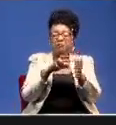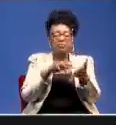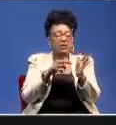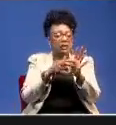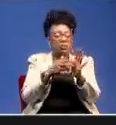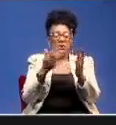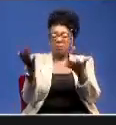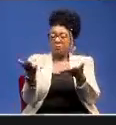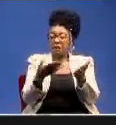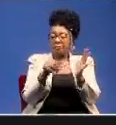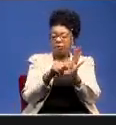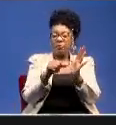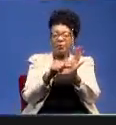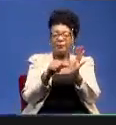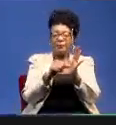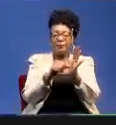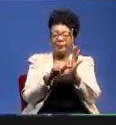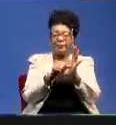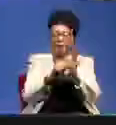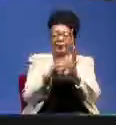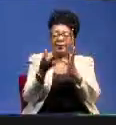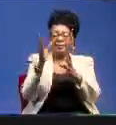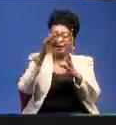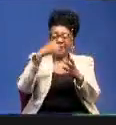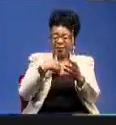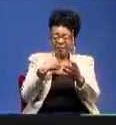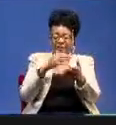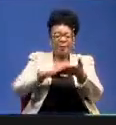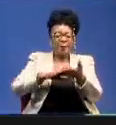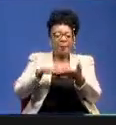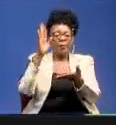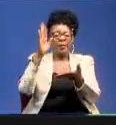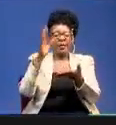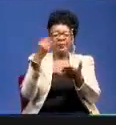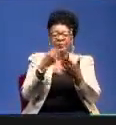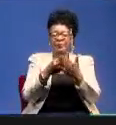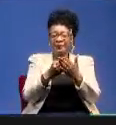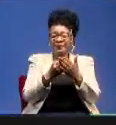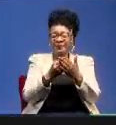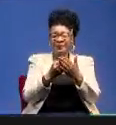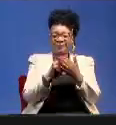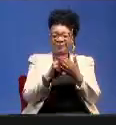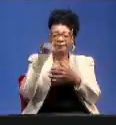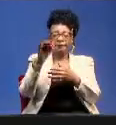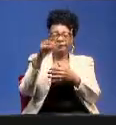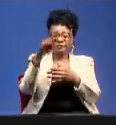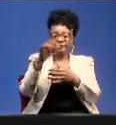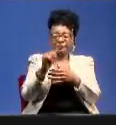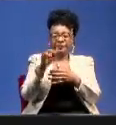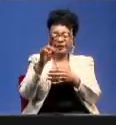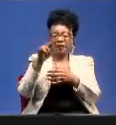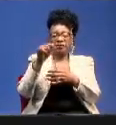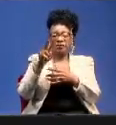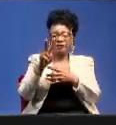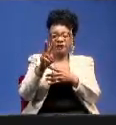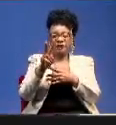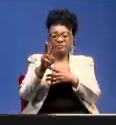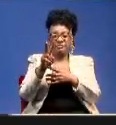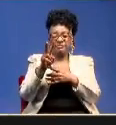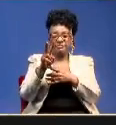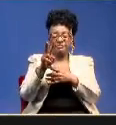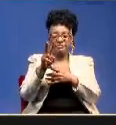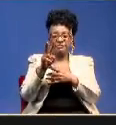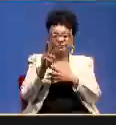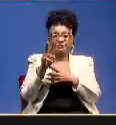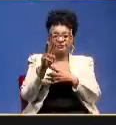kitaleta sintofahamu na kuingiza gharama zisizo za lazima. Margaret Kimathi,